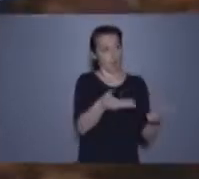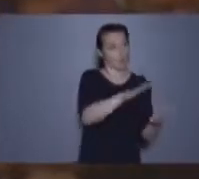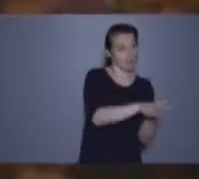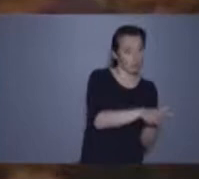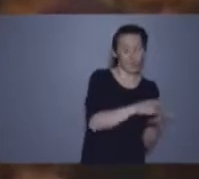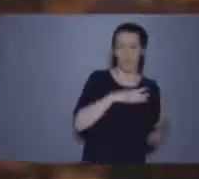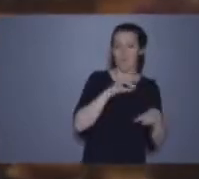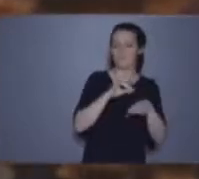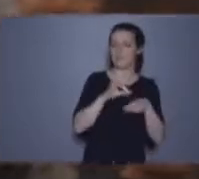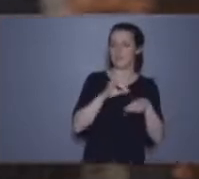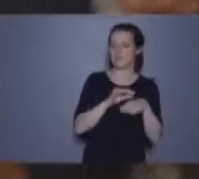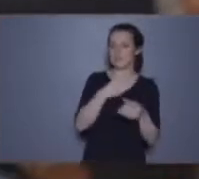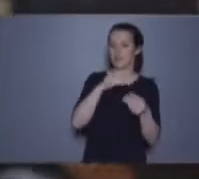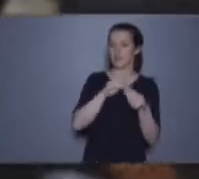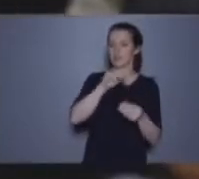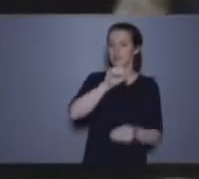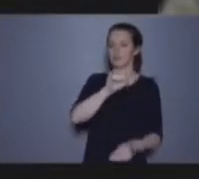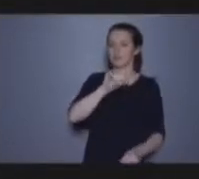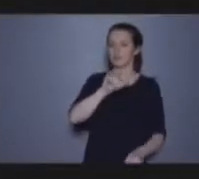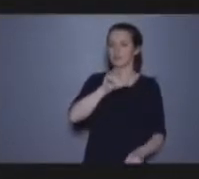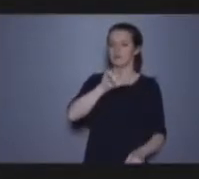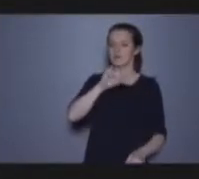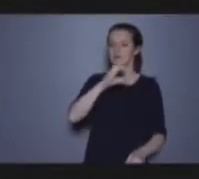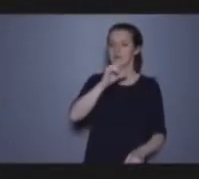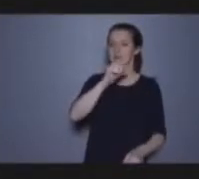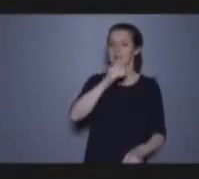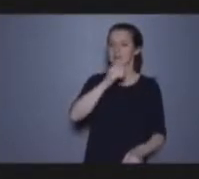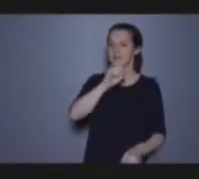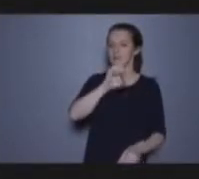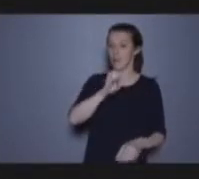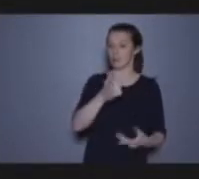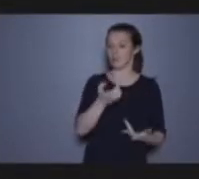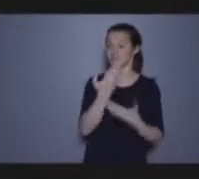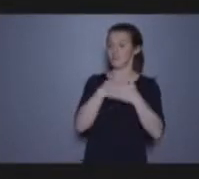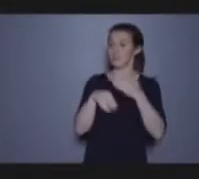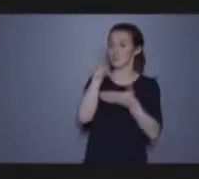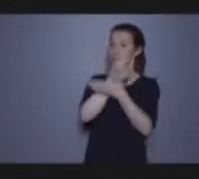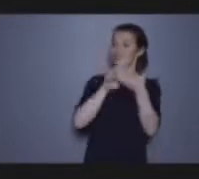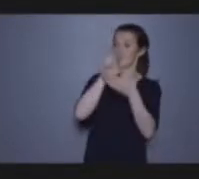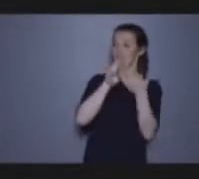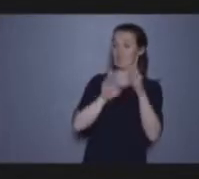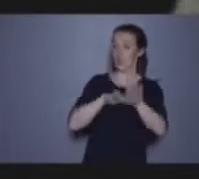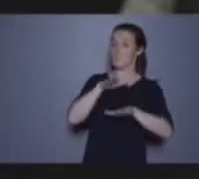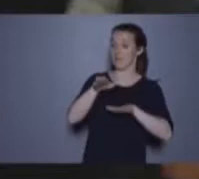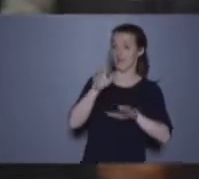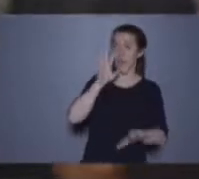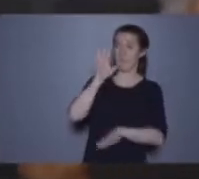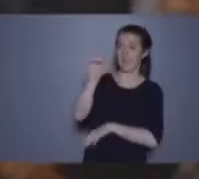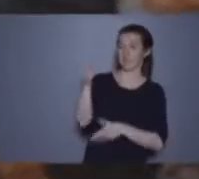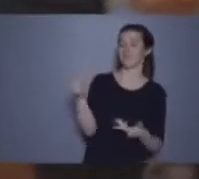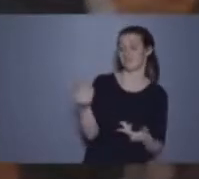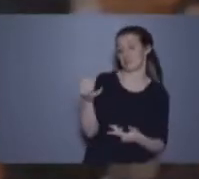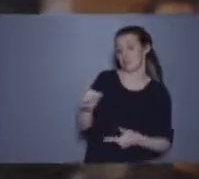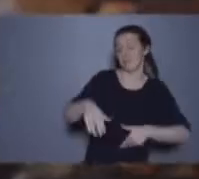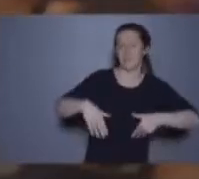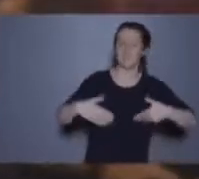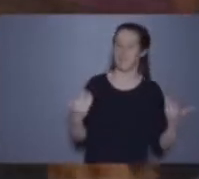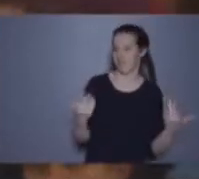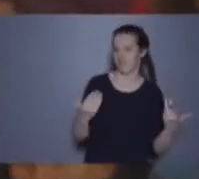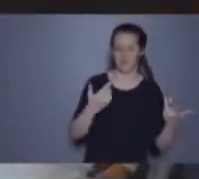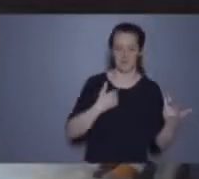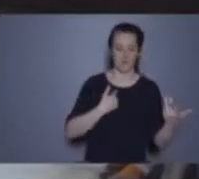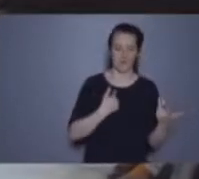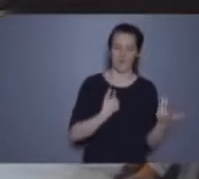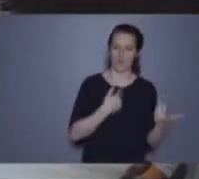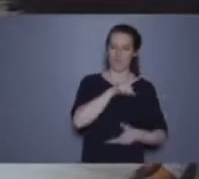je les ai vus, les malheureux, dans le Pas-de-Calais. Bref, des millions de gens. Bref, vous avez passé 25 ans et vous avez survécu.